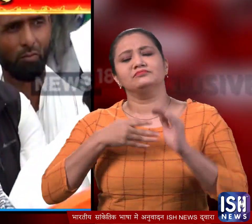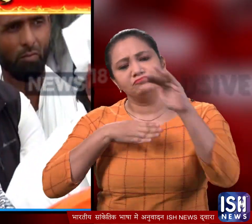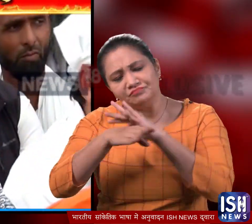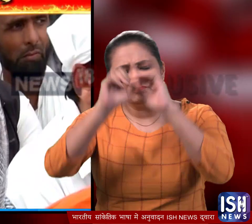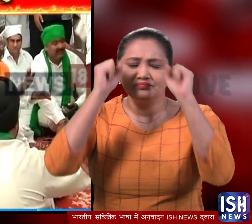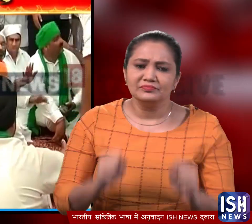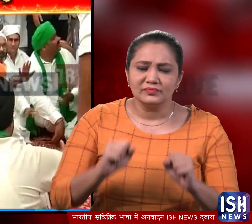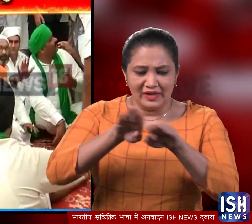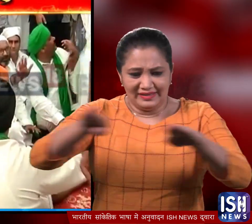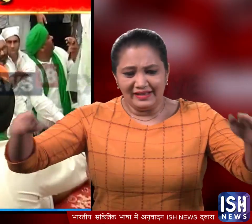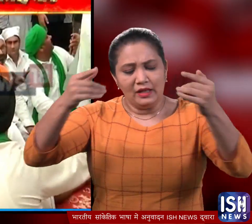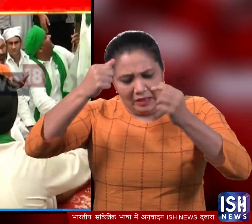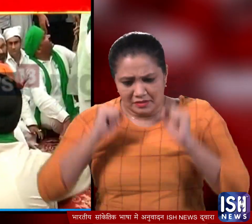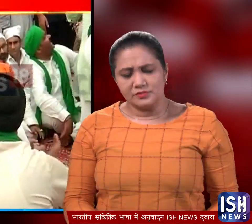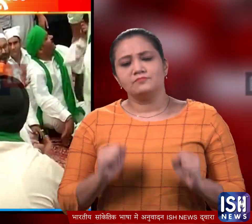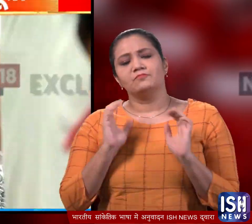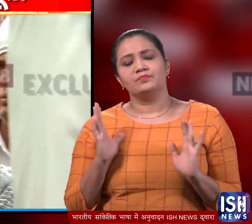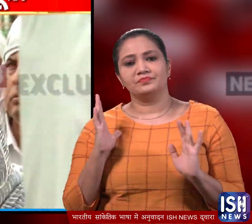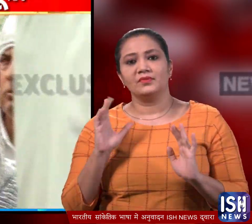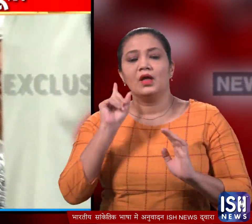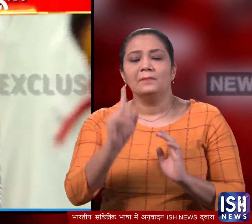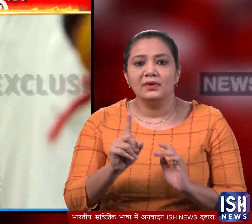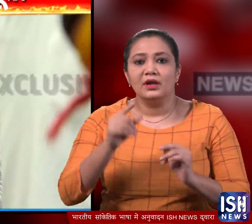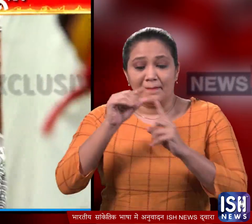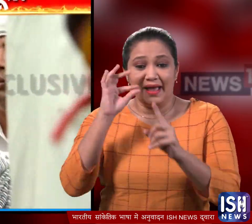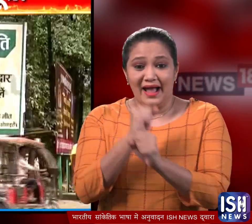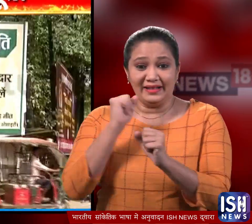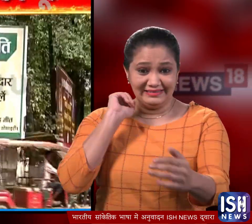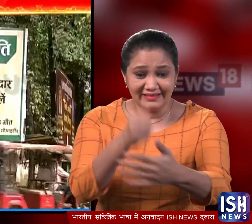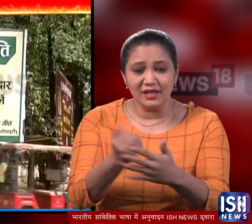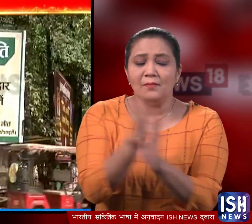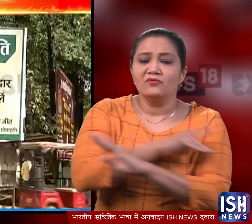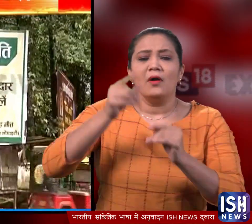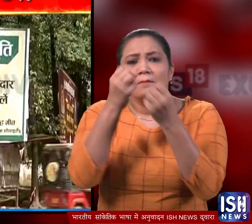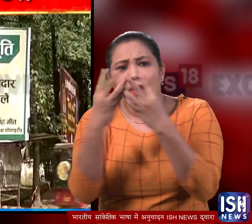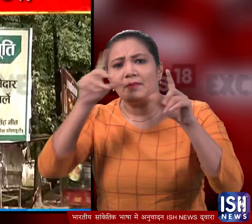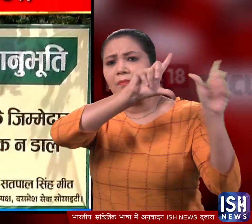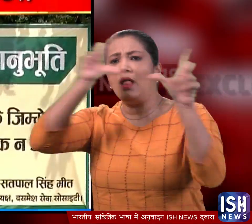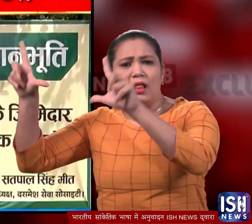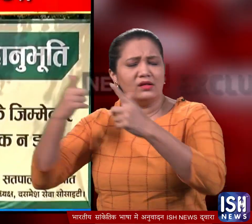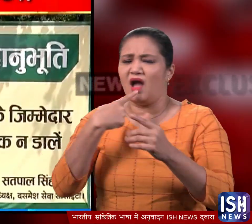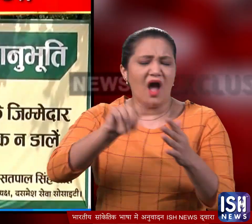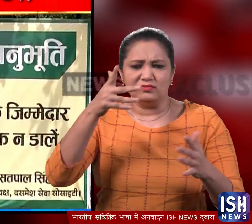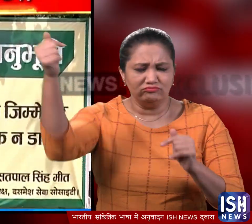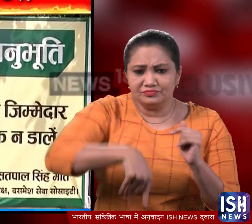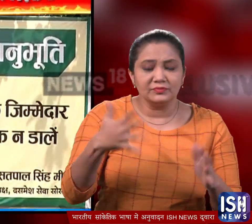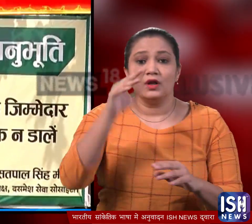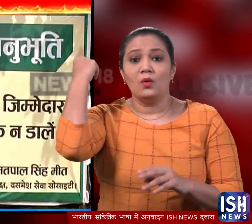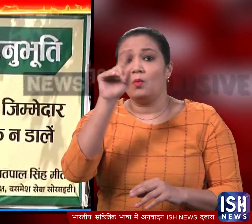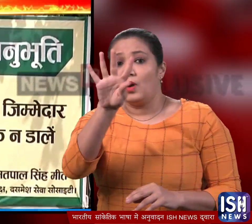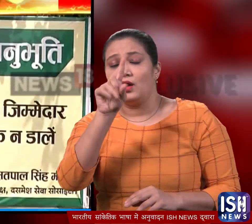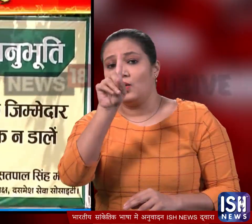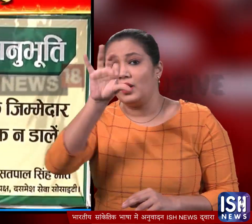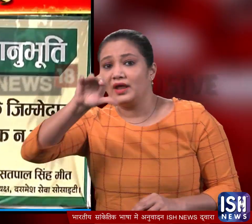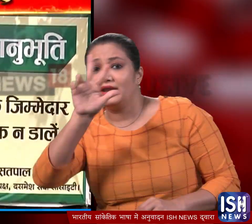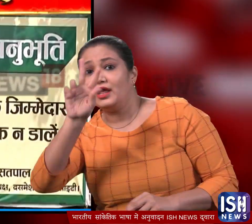भी शामिल हुई और मंच के सामने जमीन पर बैठी नजर आईं। लेकिन प्रियंका के वहां पहुंचने पर उनके विरोध में पोस्टर भी लगे, जिनमें 84 के दंगों का जिक्र